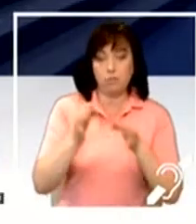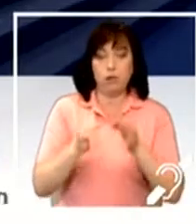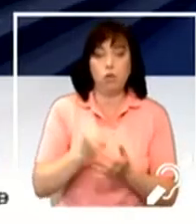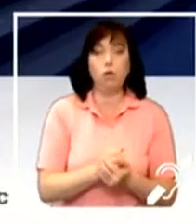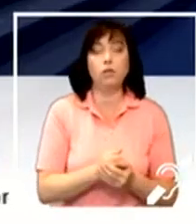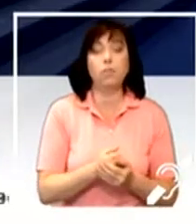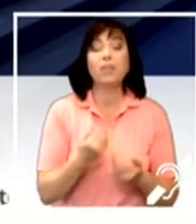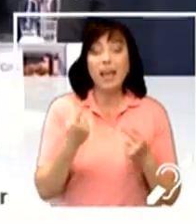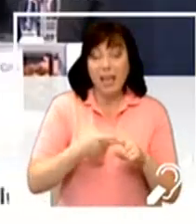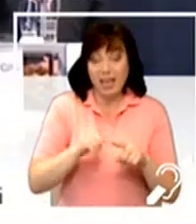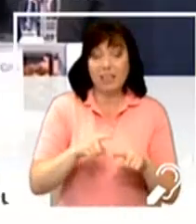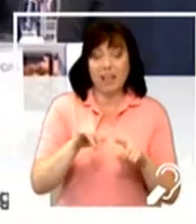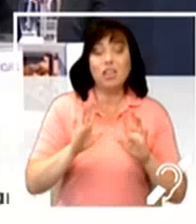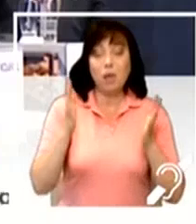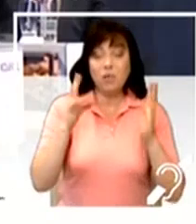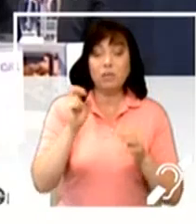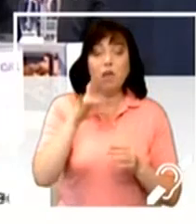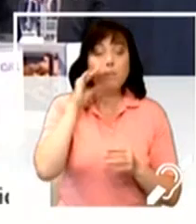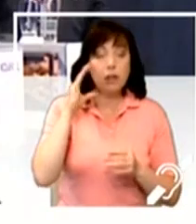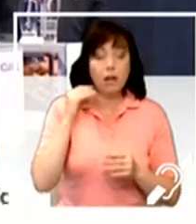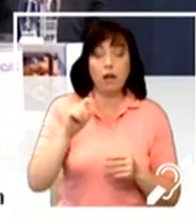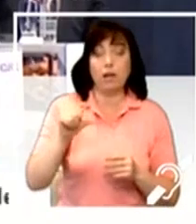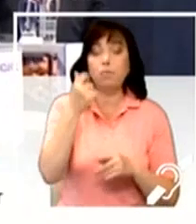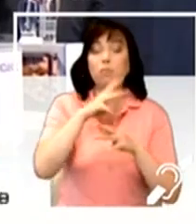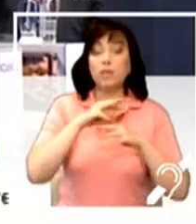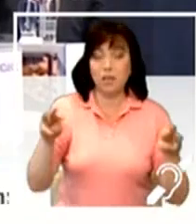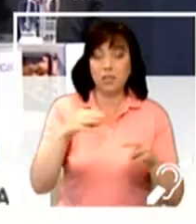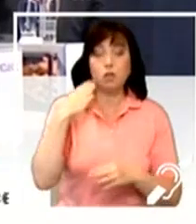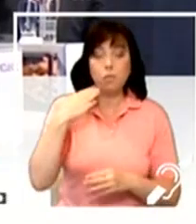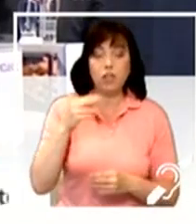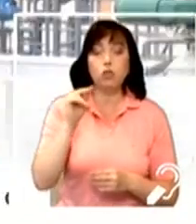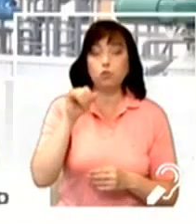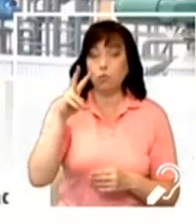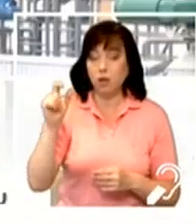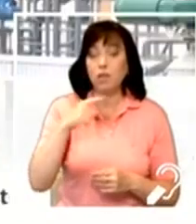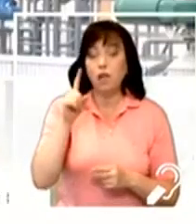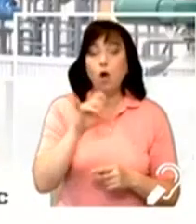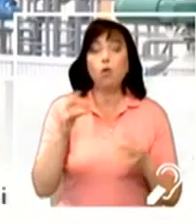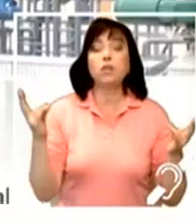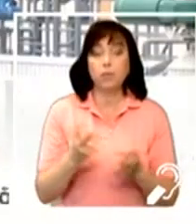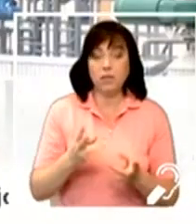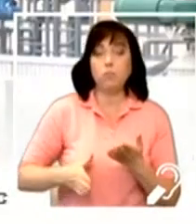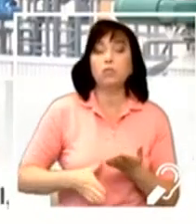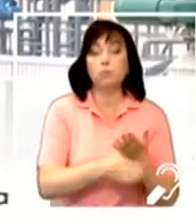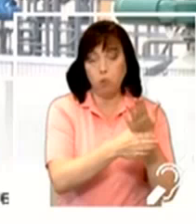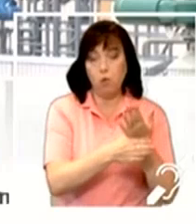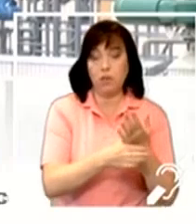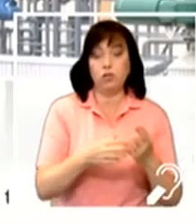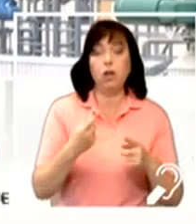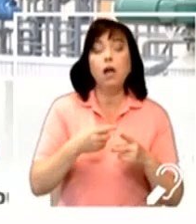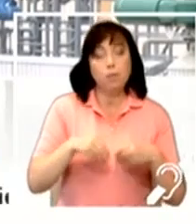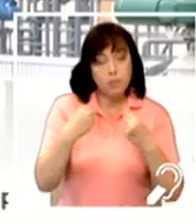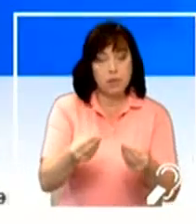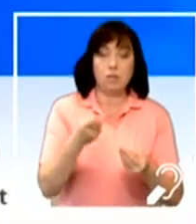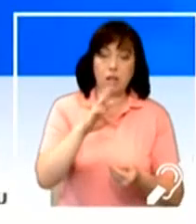naturale. Prezent la evenimentul de la Sofia, premierul român Nicolae Ciucă a vorbit și despre necesitatea ajutorului oferit